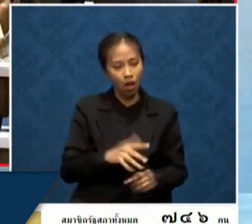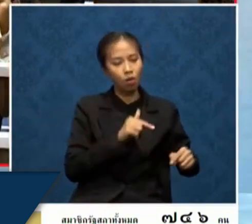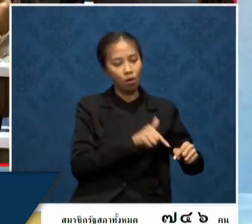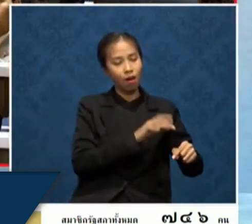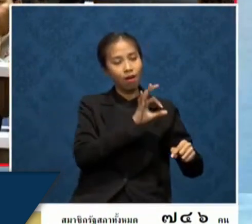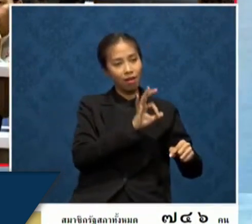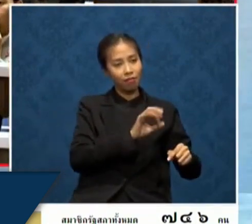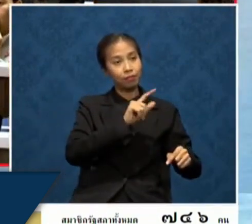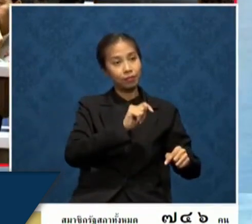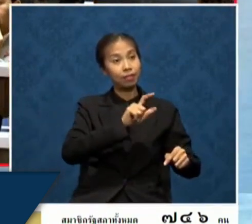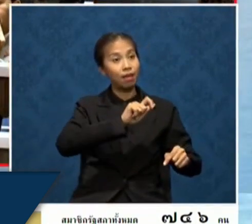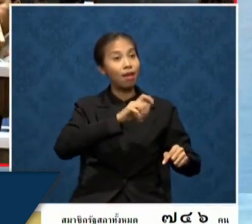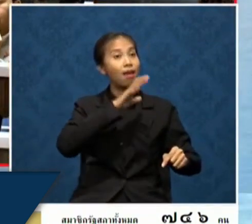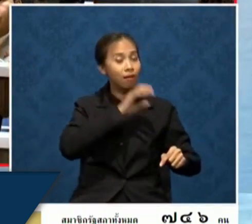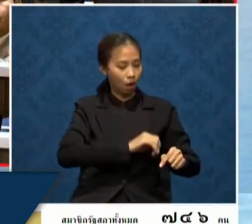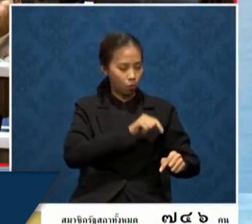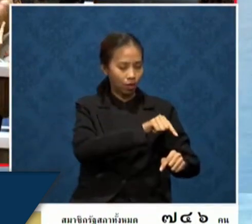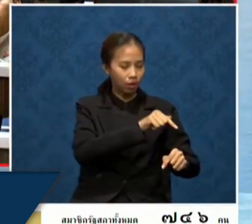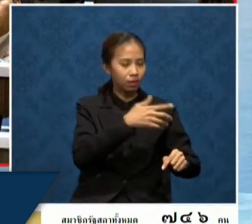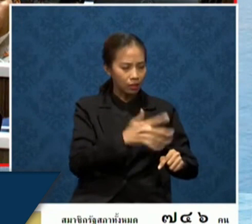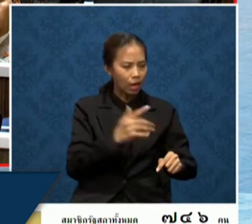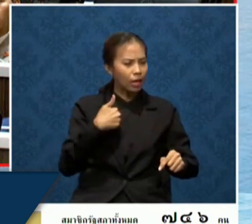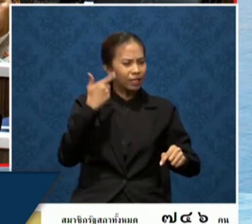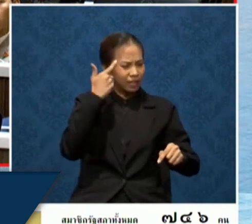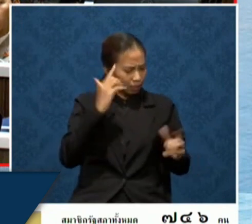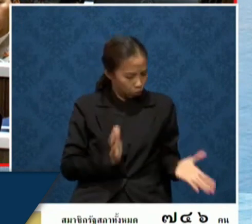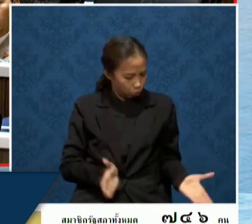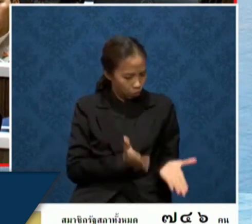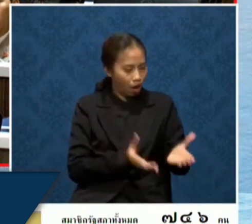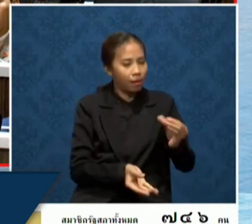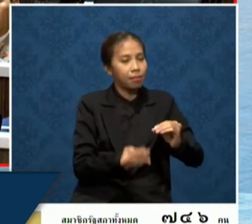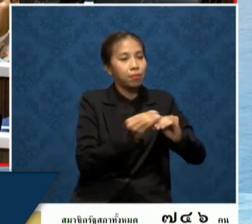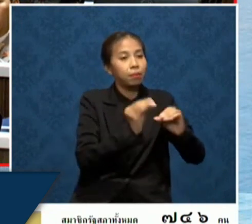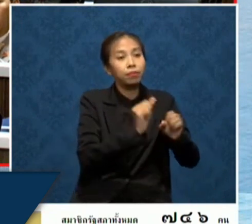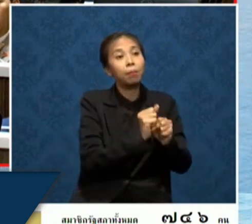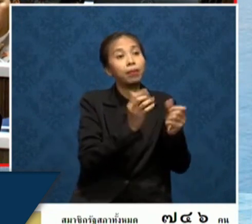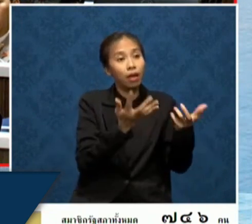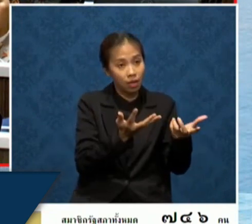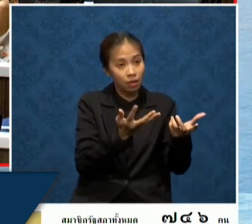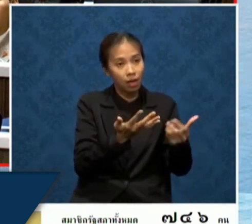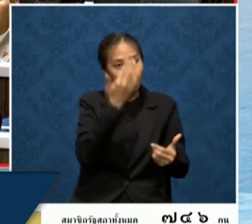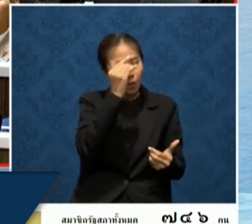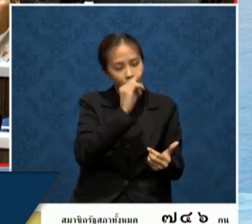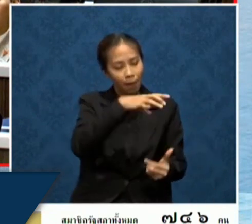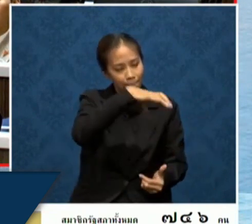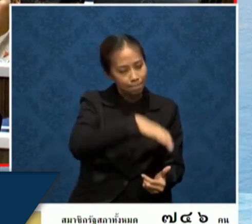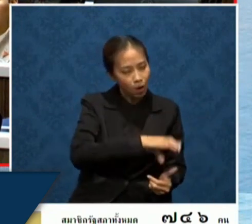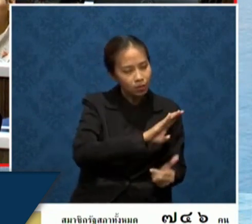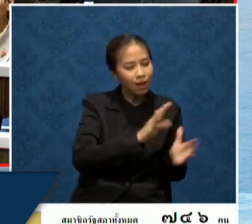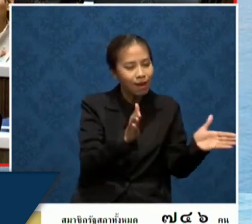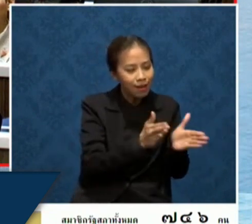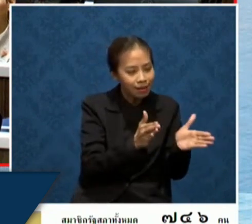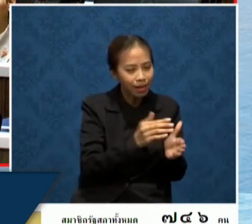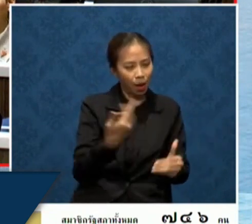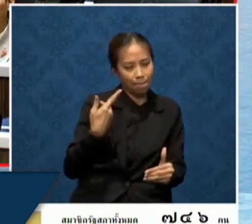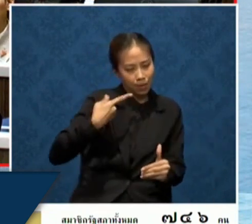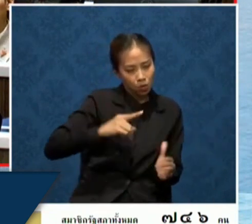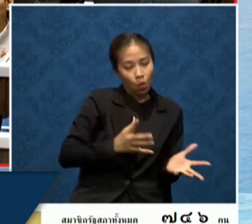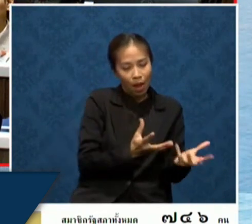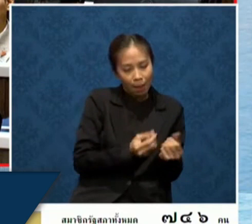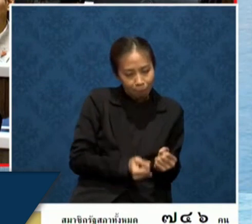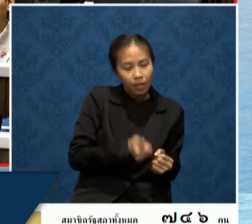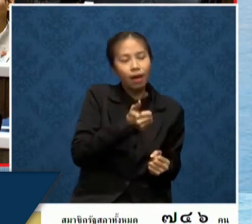วชี้วัดควรเป็นเราจะผลักดันให้ผู้ประกอบการใช้ FTA ได้เพิ่มขึ้นเท่าไหร่โดยเฉพาะช่วยให้ผู้ประกอบการรายเล็กใช้ประโยชน์ FTA ได้ดีกว่